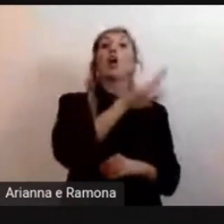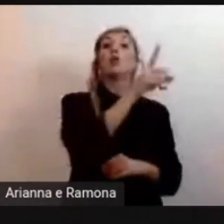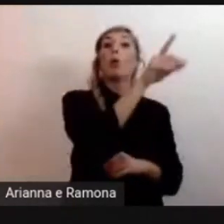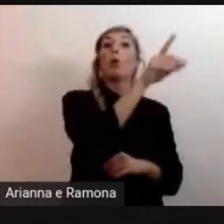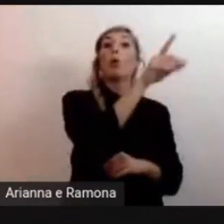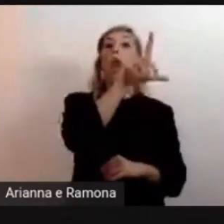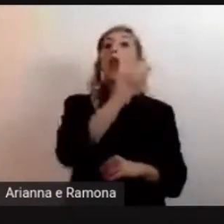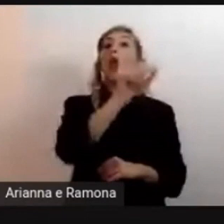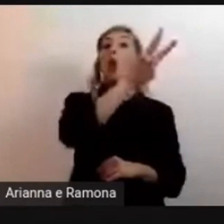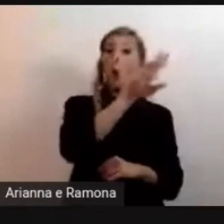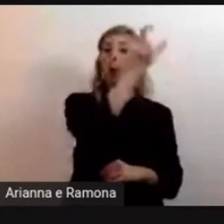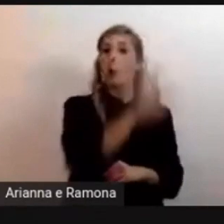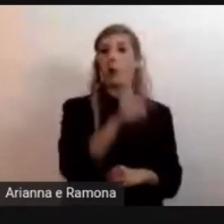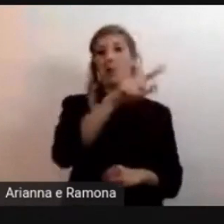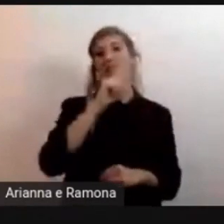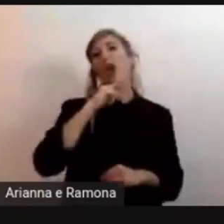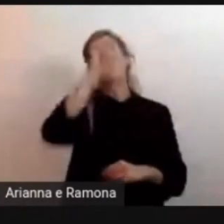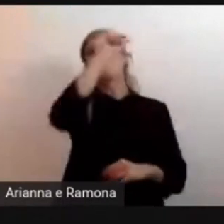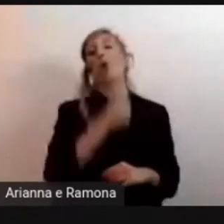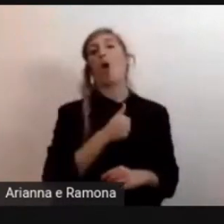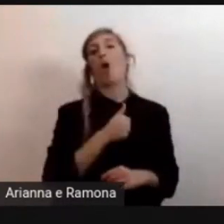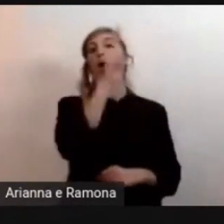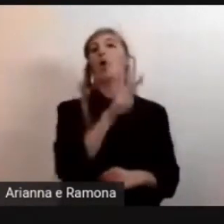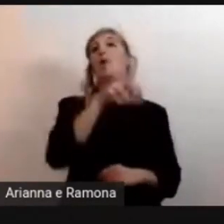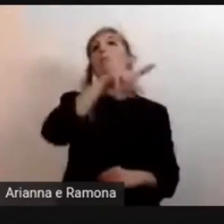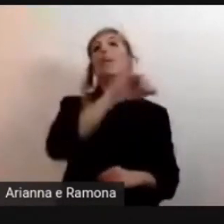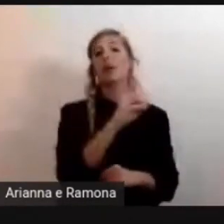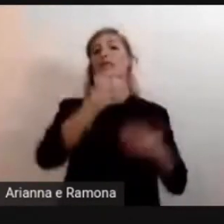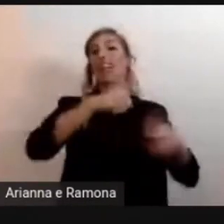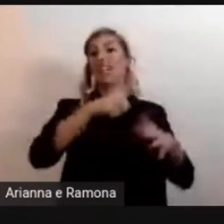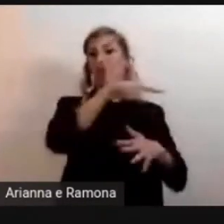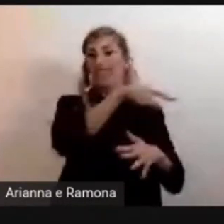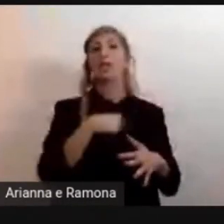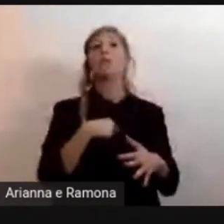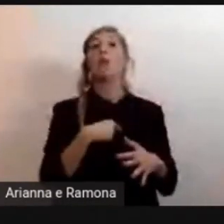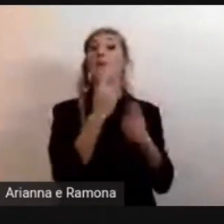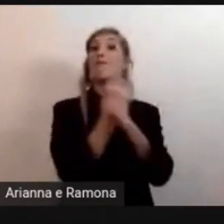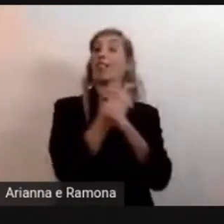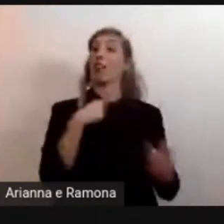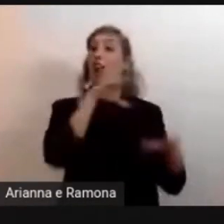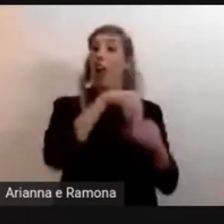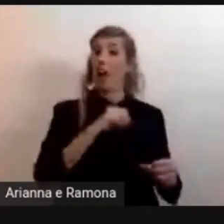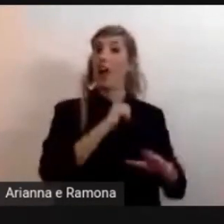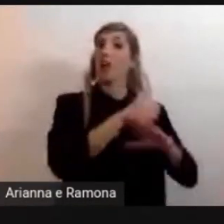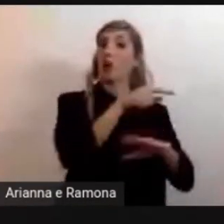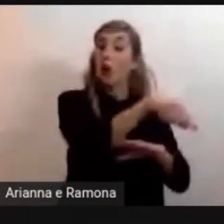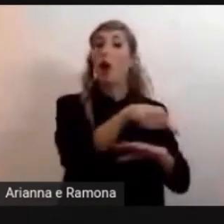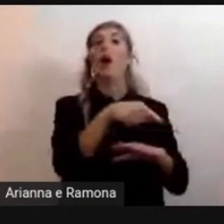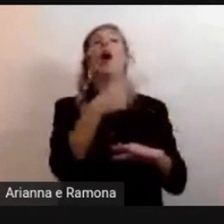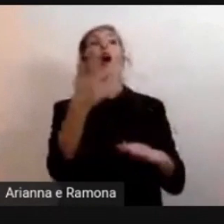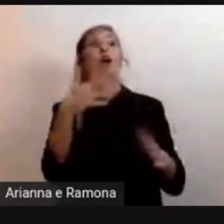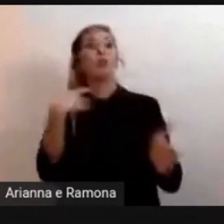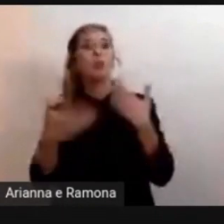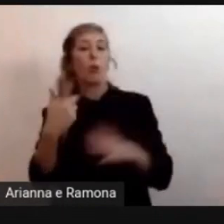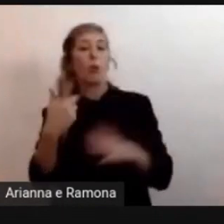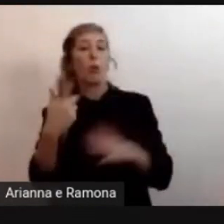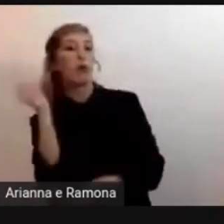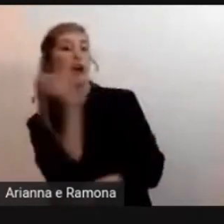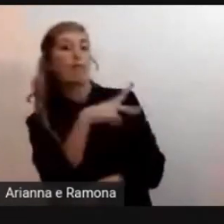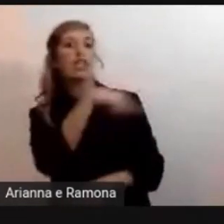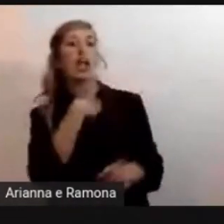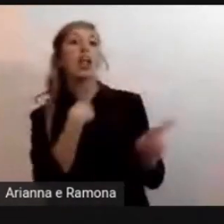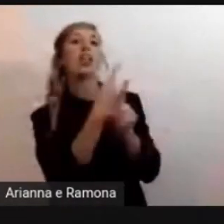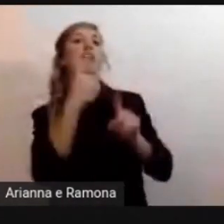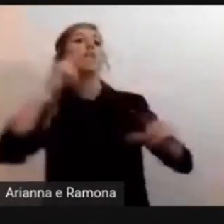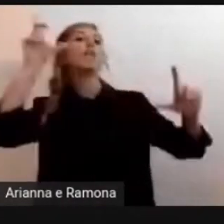insedia in vaticano subito dopo poco viene ricordato che lui deve fare delle fotografie ufficiali perché